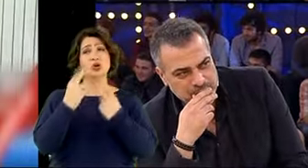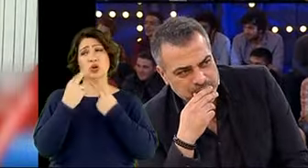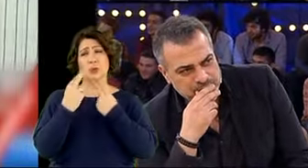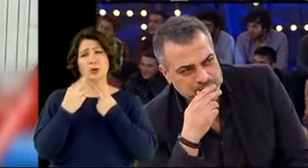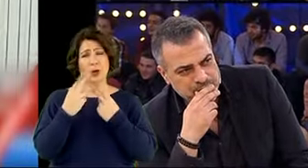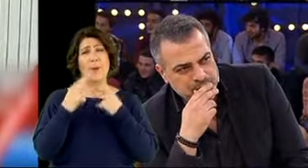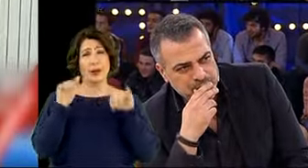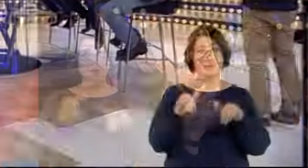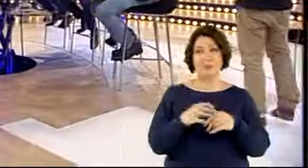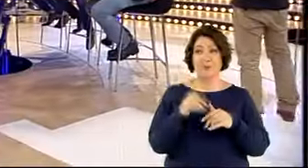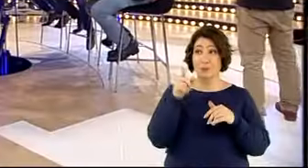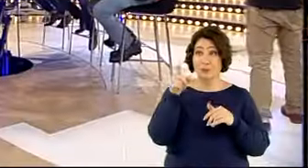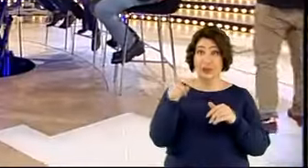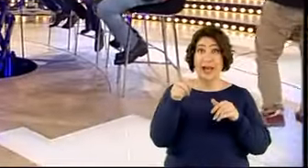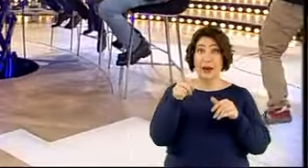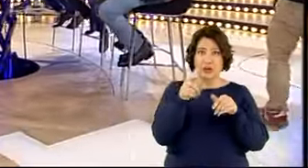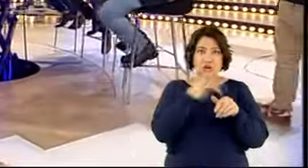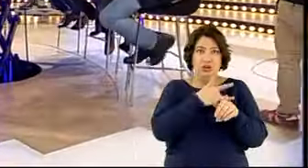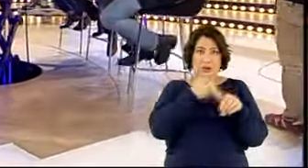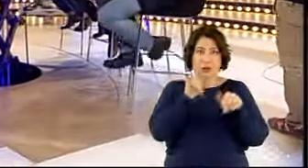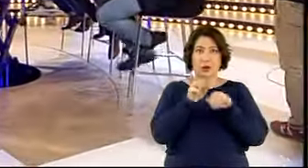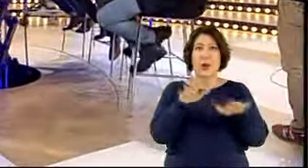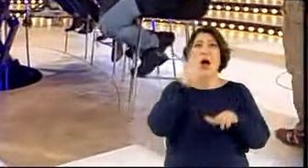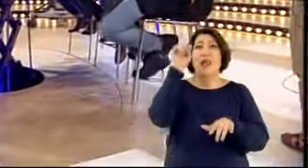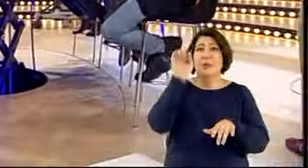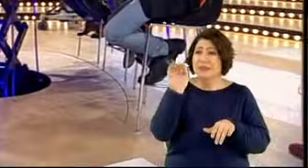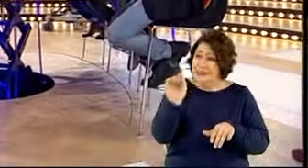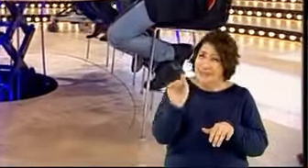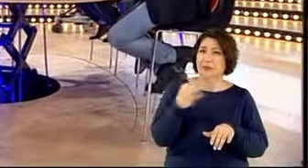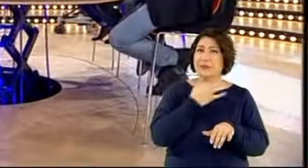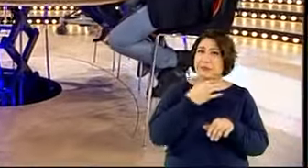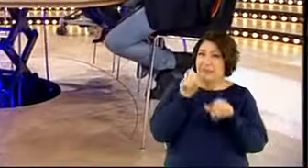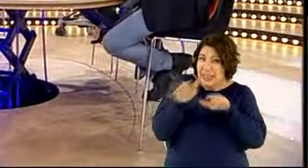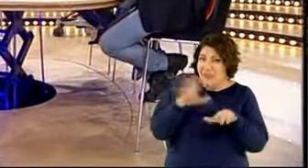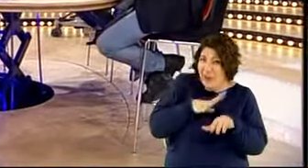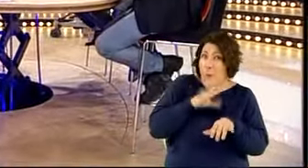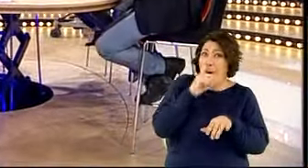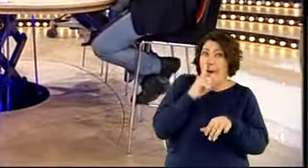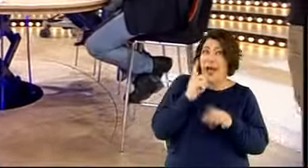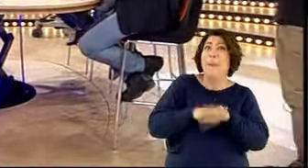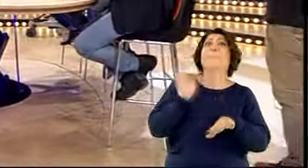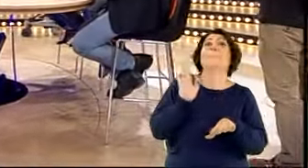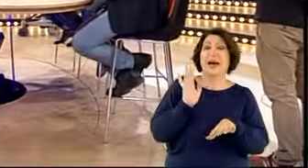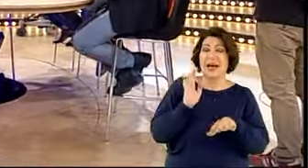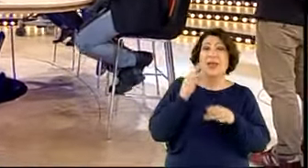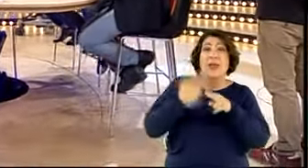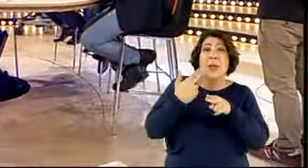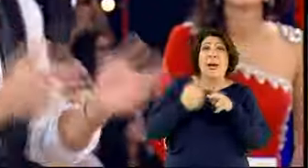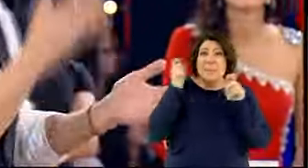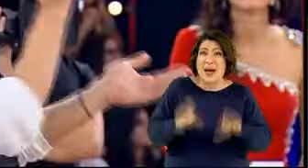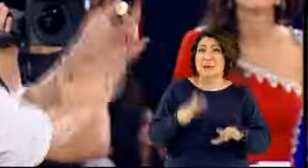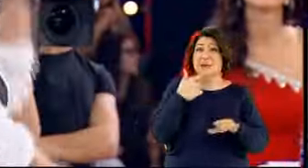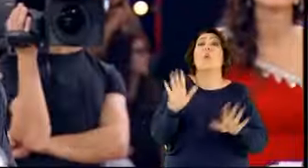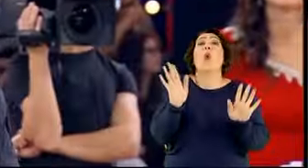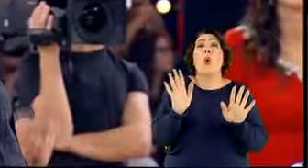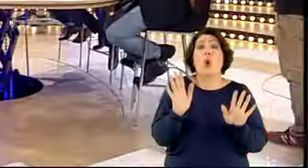Konuşuyorum. Dur. Evet, aynen. Bu da yayında. Ya bir Allah'ın kulda gitsin desin. Kardeş yayındasın. Burnunu karıştırmayı bırak. Test yapmayı bırak. Şunu bırak, bunu